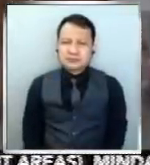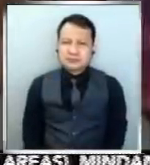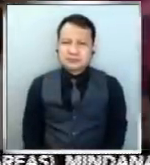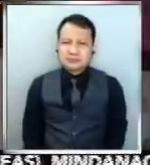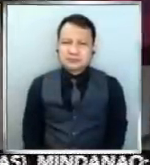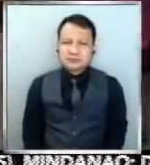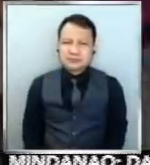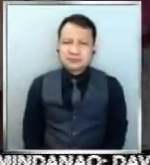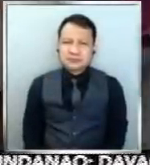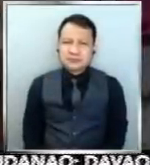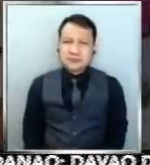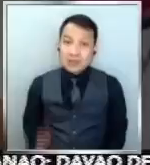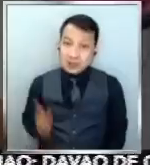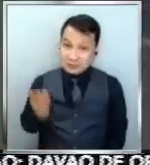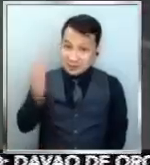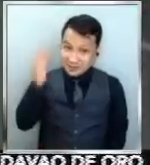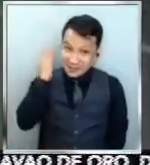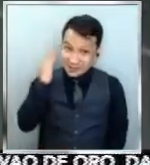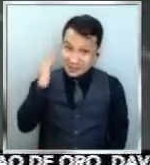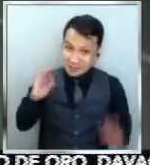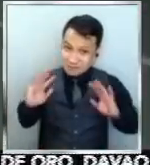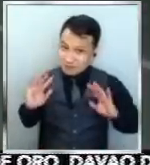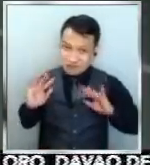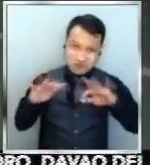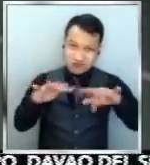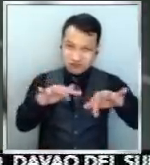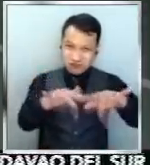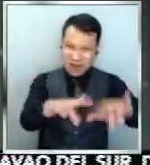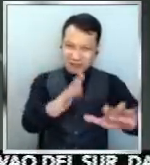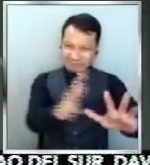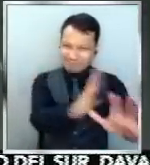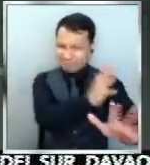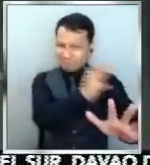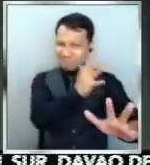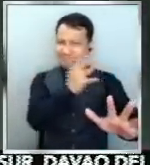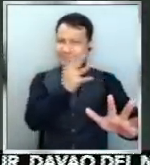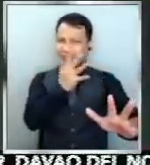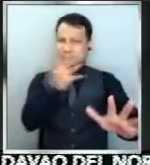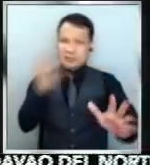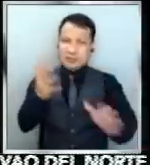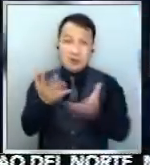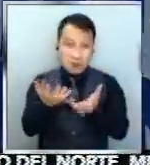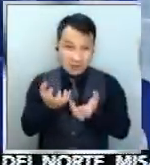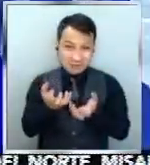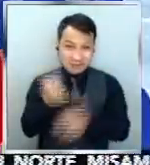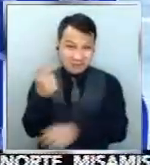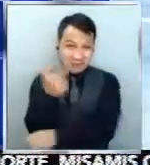Kung dati siksikan at pumipila pa ng pagkahaba-haba ang mga gustong magpabakuna,